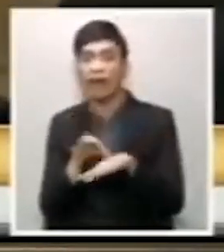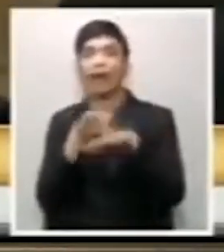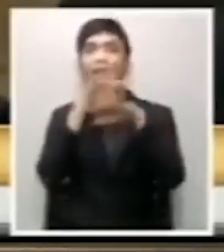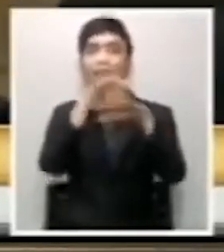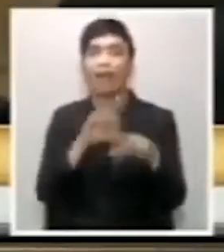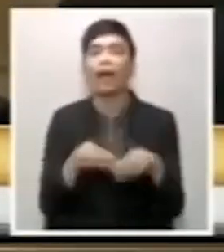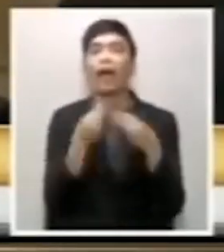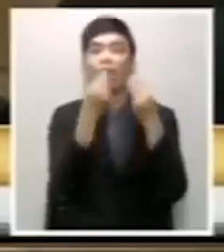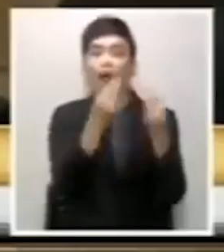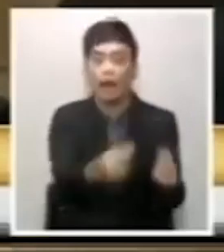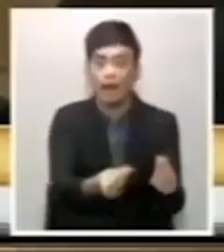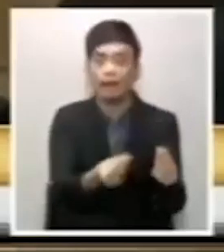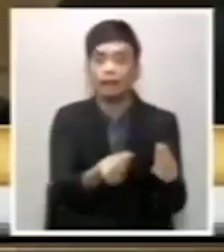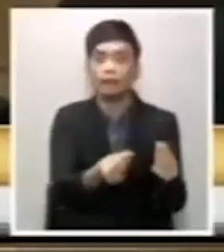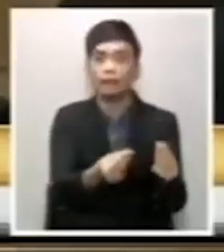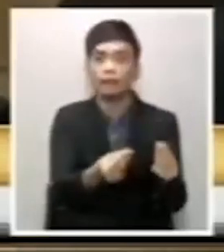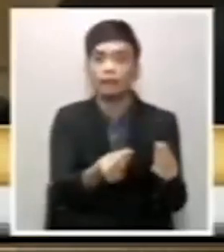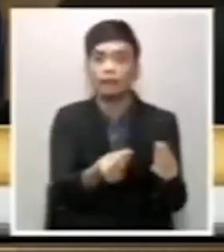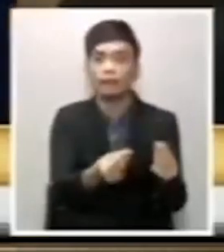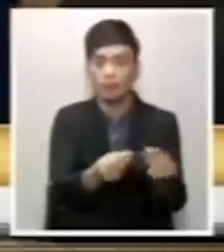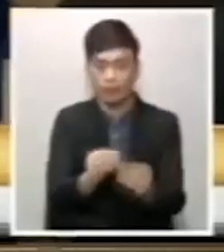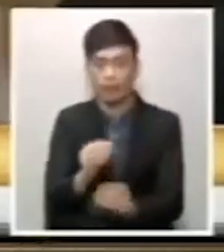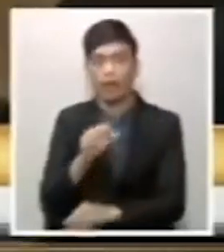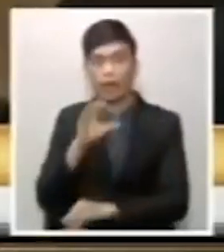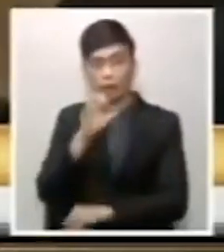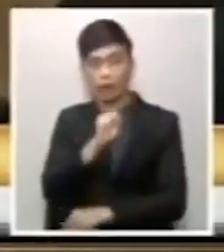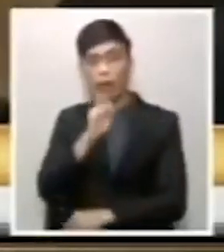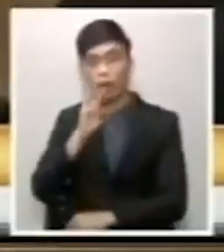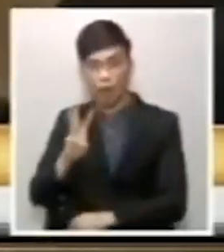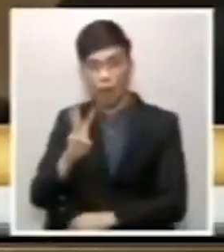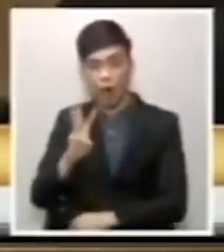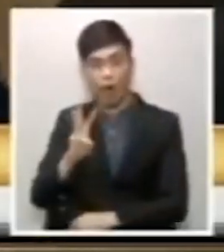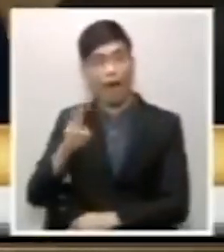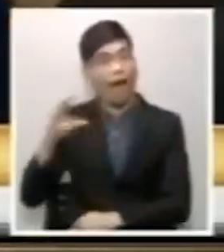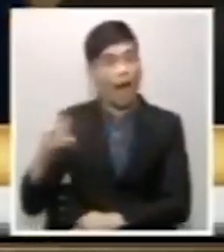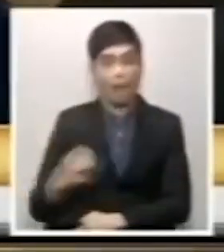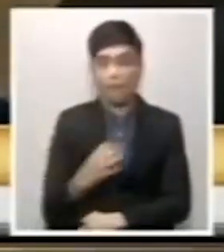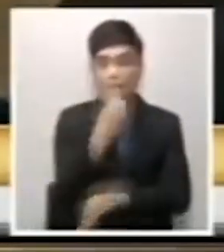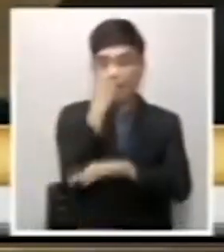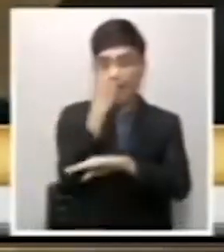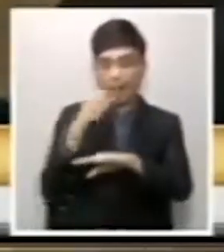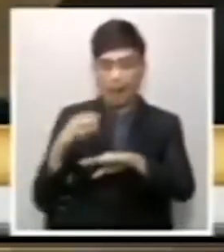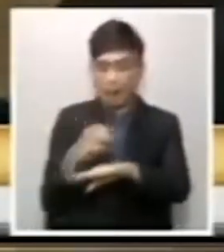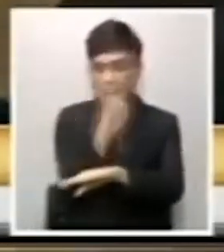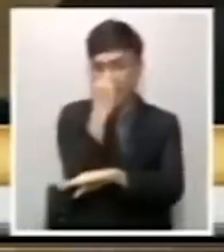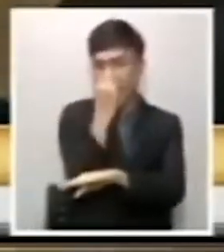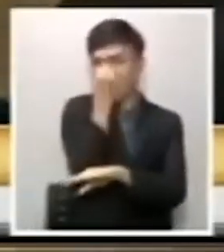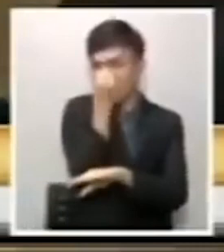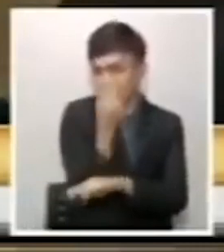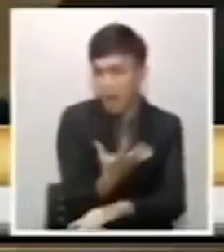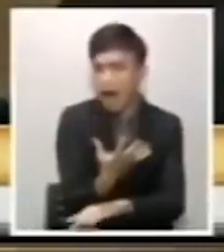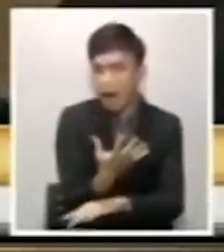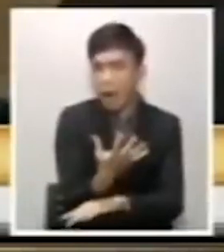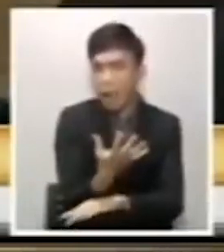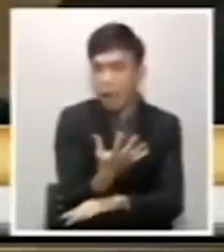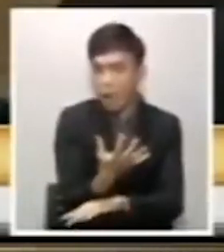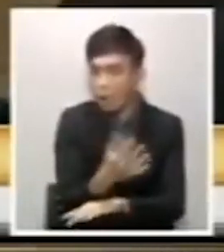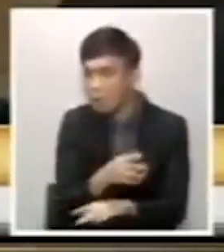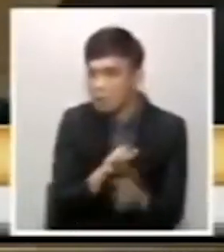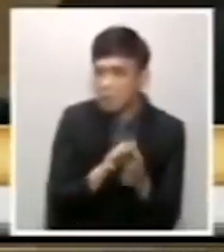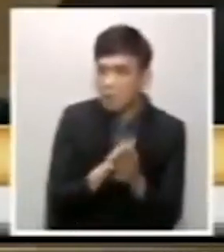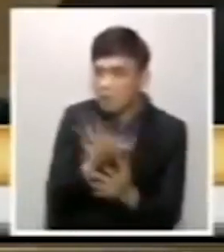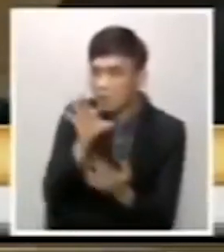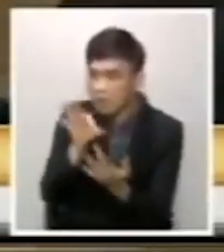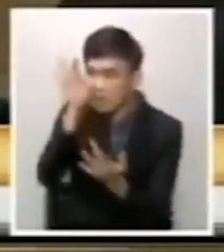นแต่สว.ชุดนี้กลับมีอำนาจที่มากมายมหาศาลสามารถเข้าไปเลือกน